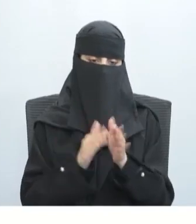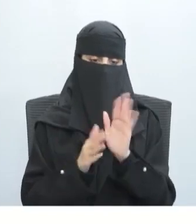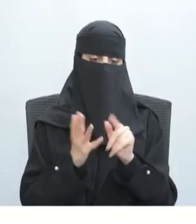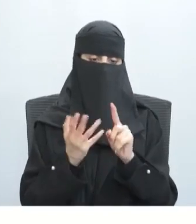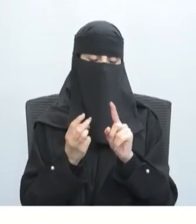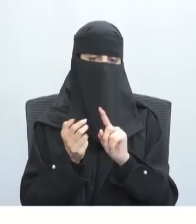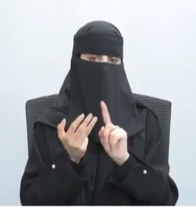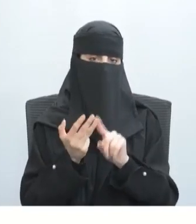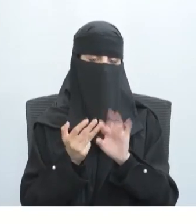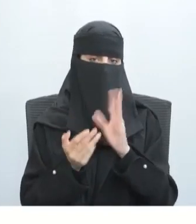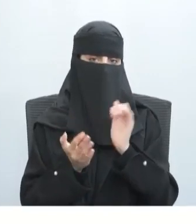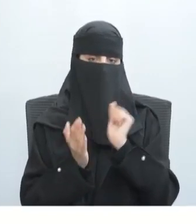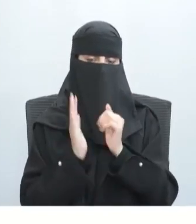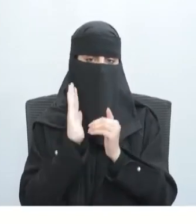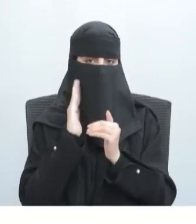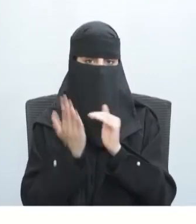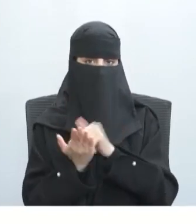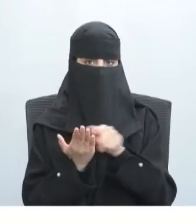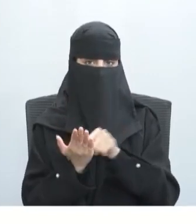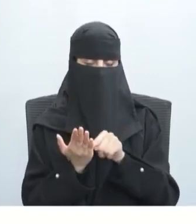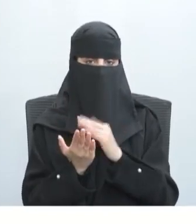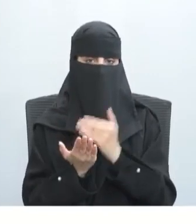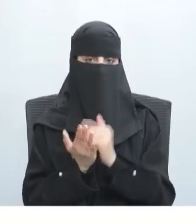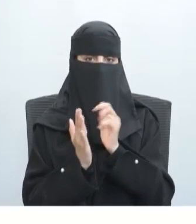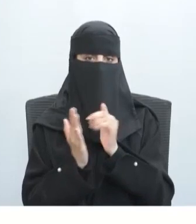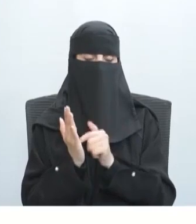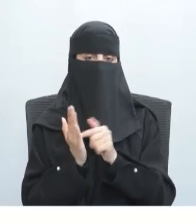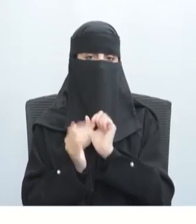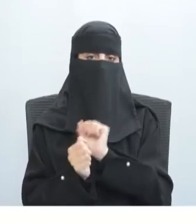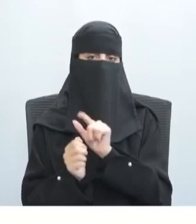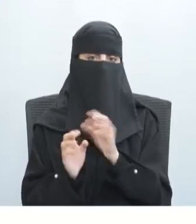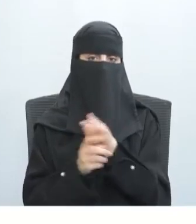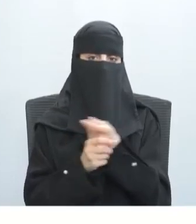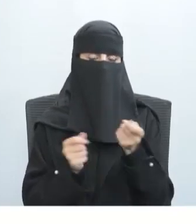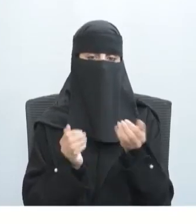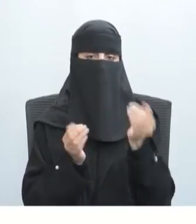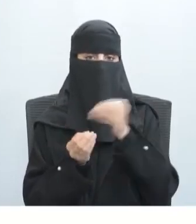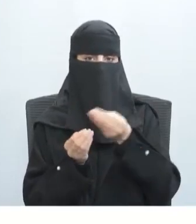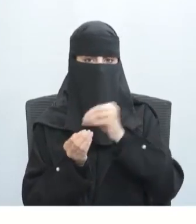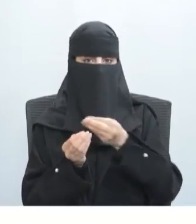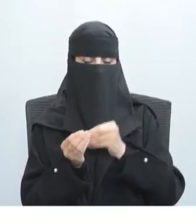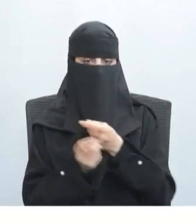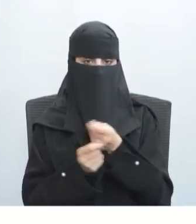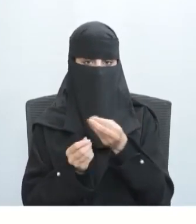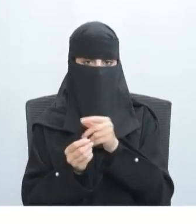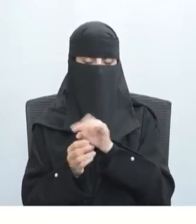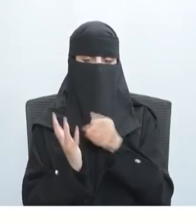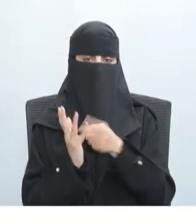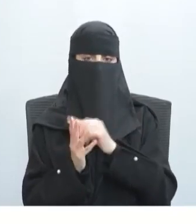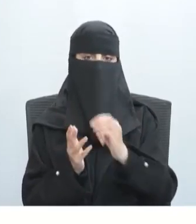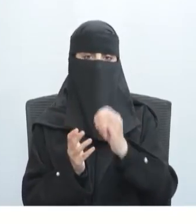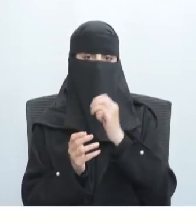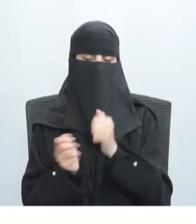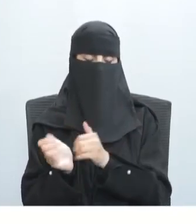الزمنيه واخيرا هنالك مواقع الكترونيه وتطبيقات من خلال ادخالك لبعض البيانات المطلوبه كمبلغ ادخار والعائد